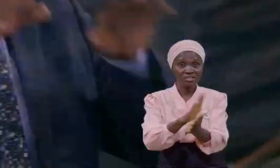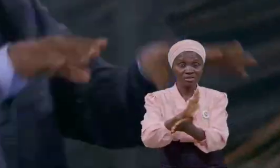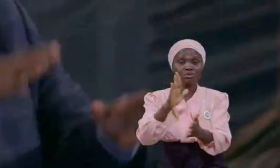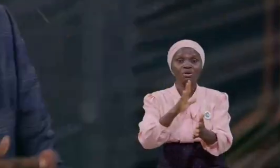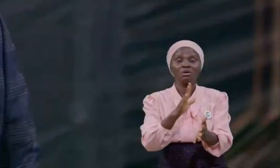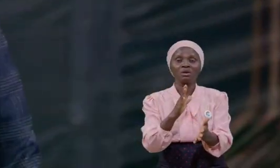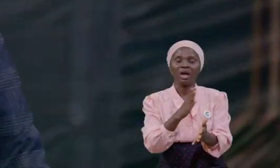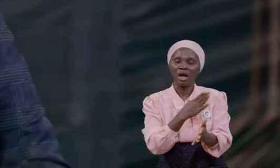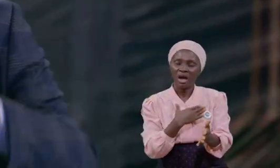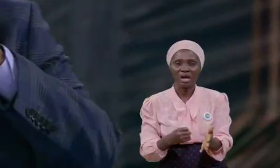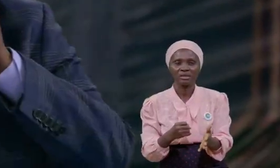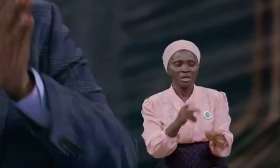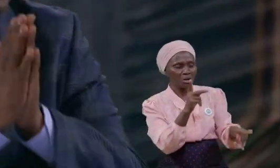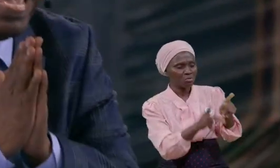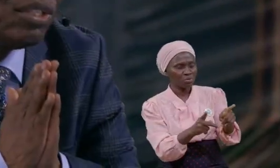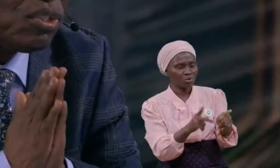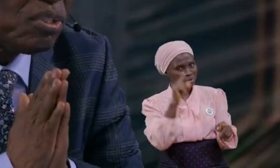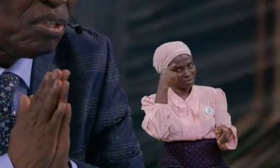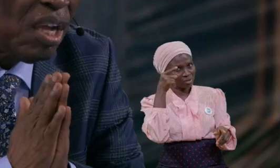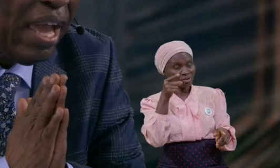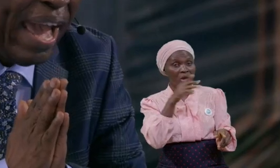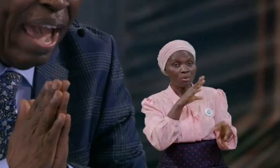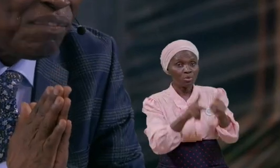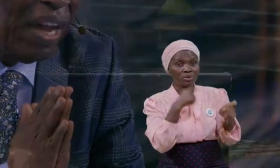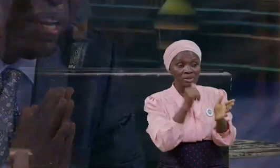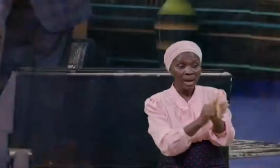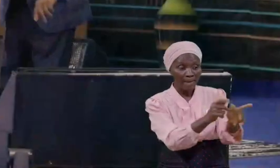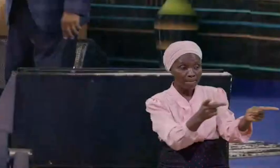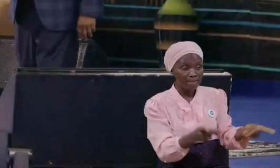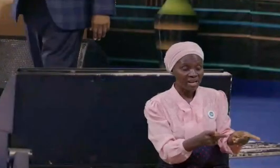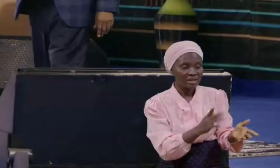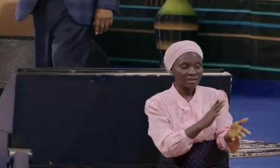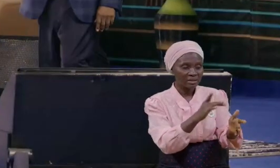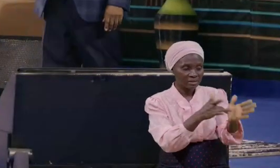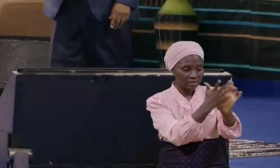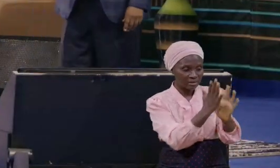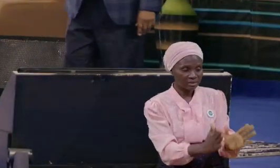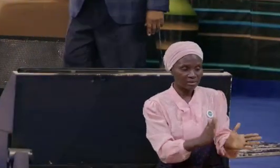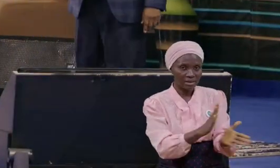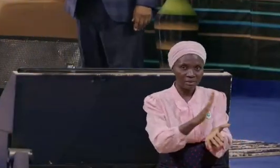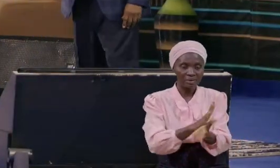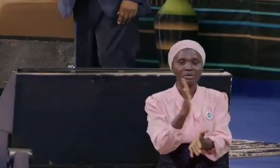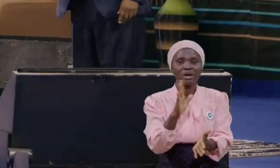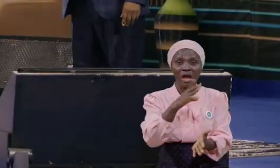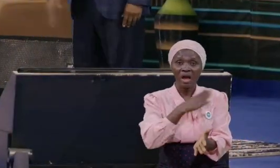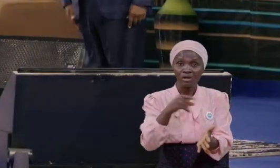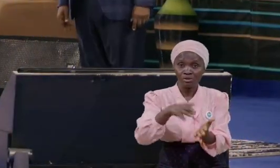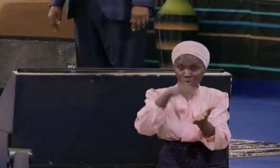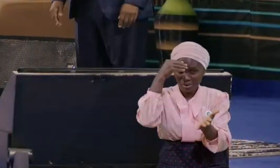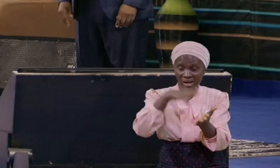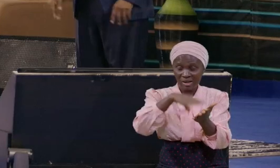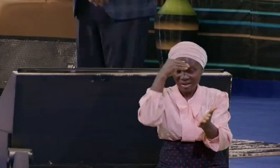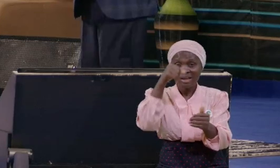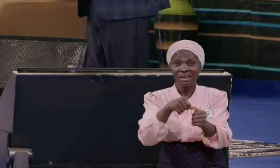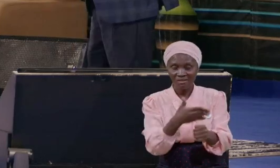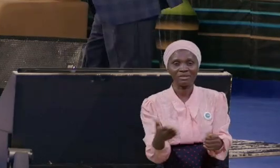une école chrétienne. Et tu apprends tout là-bas. Cependant, apprenant toujours, est-ce que tu as entendu parler de Christ? Est-ce que tu as